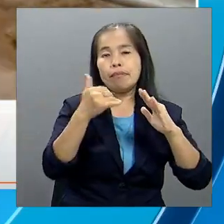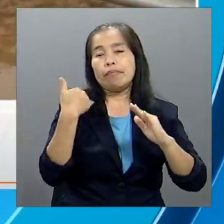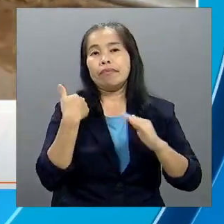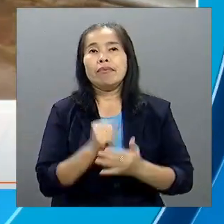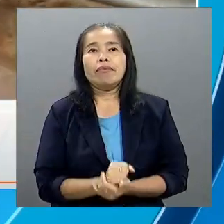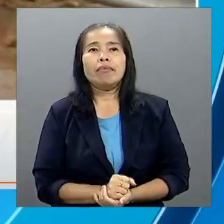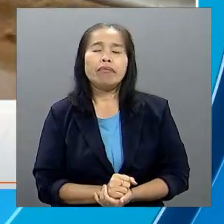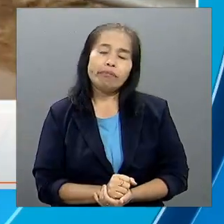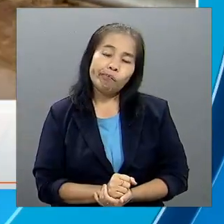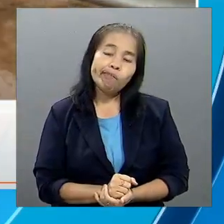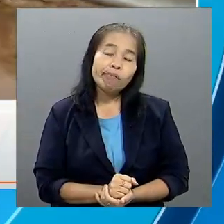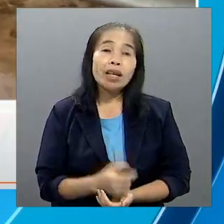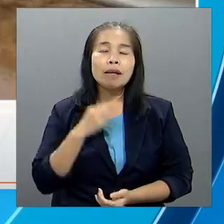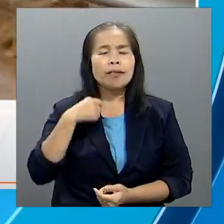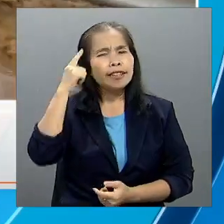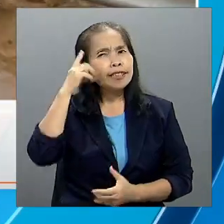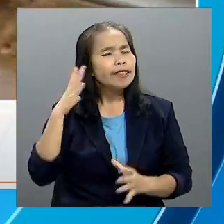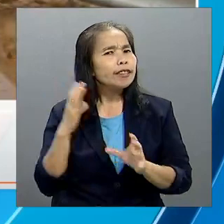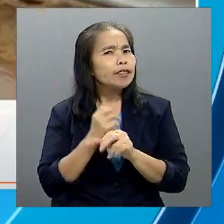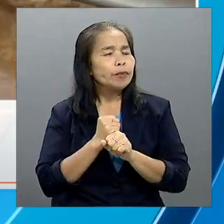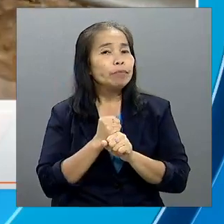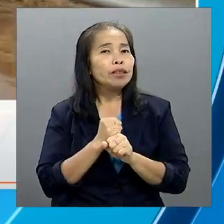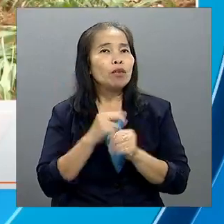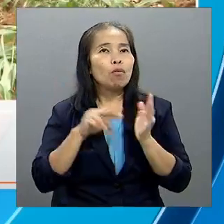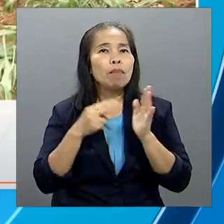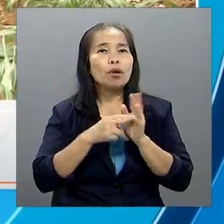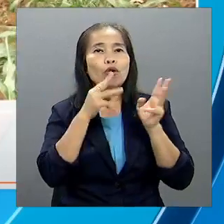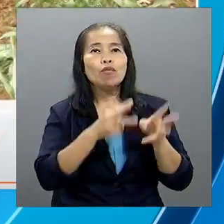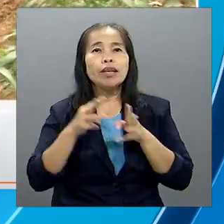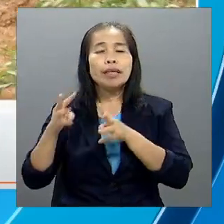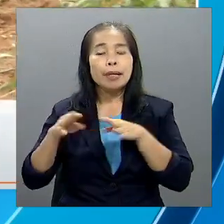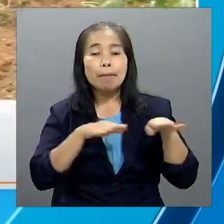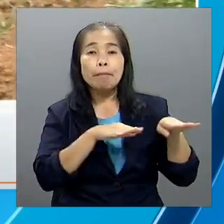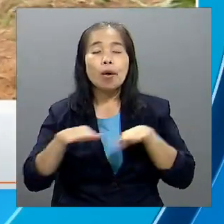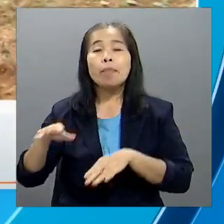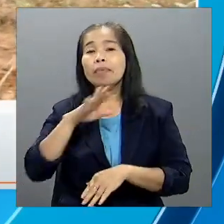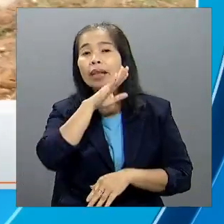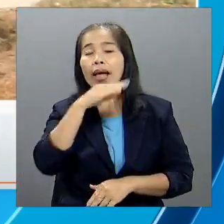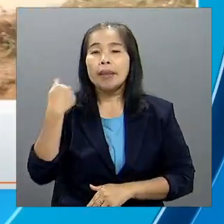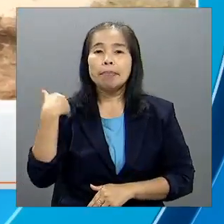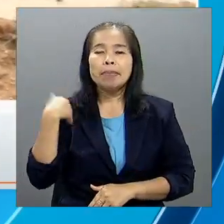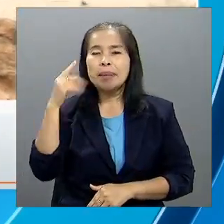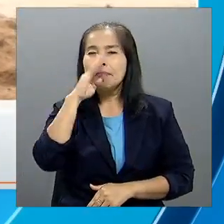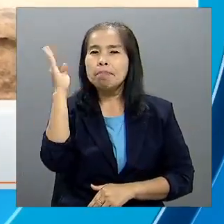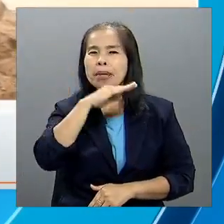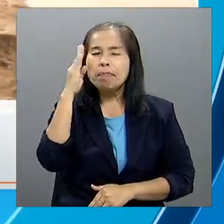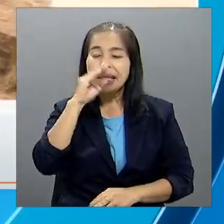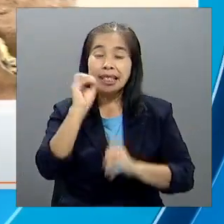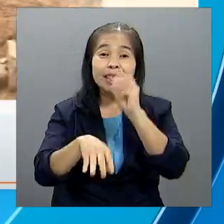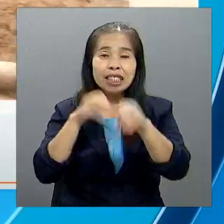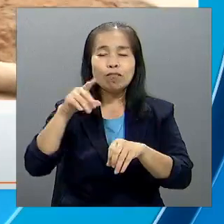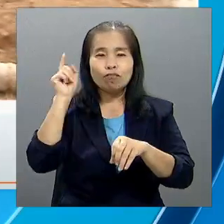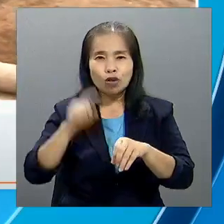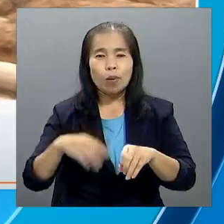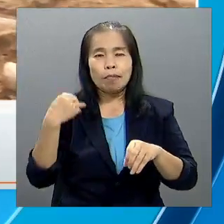มาเนี่ยผมพอจะสรุปเรื่องของวิธีการเตรียมความพร้อมอย่างถ้าเกิดว่าเป็นขยะต่างๆแยกขยะไว้ก่อนเลยหรือว่าจะต้องหาขยะที่ส